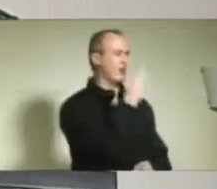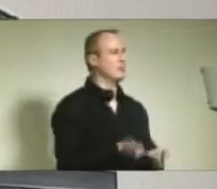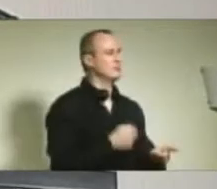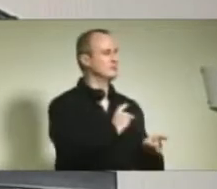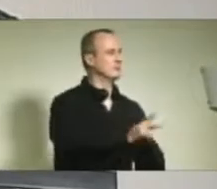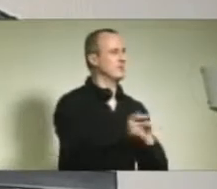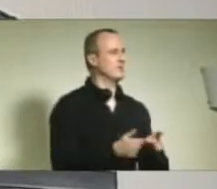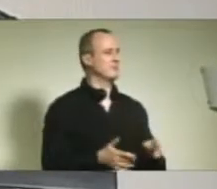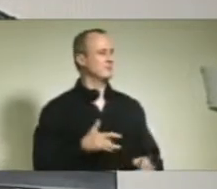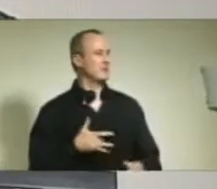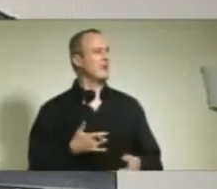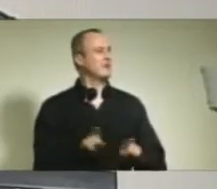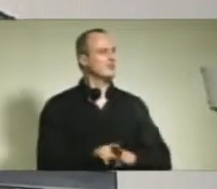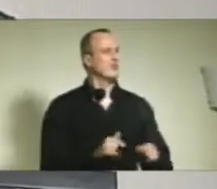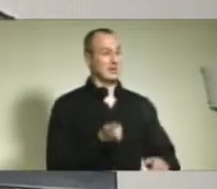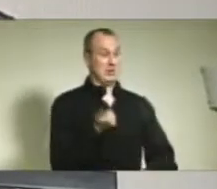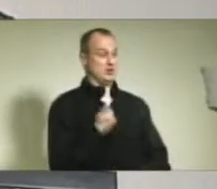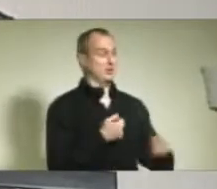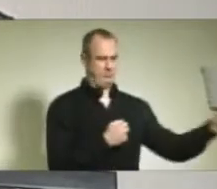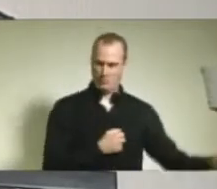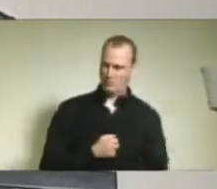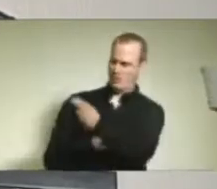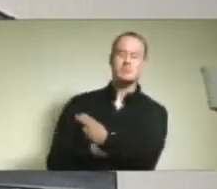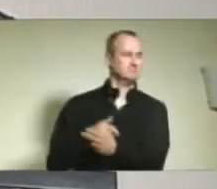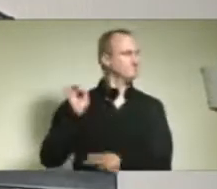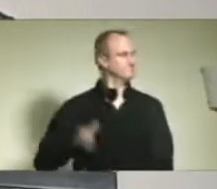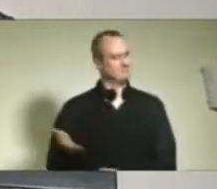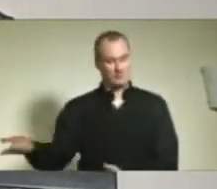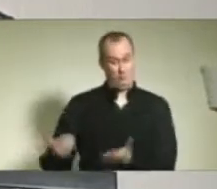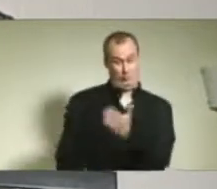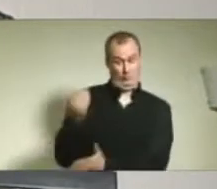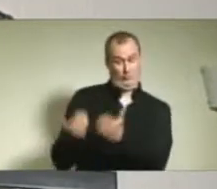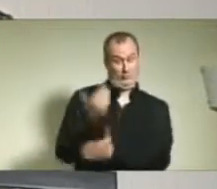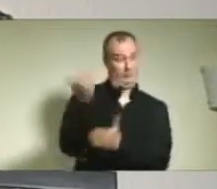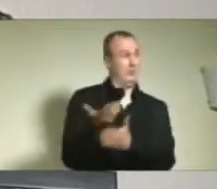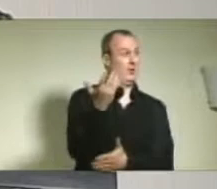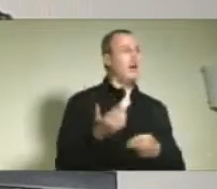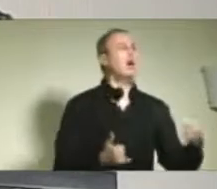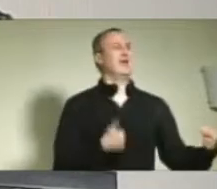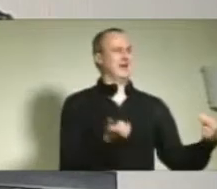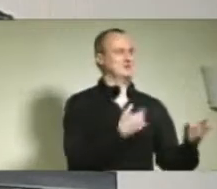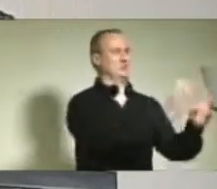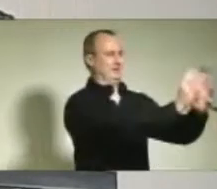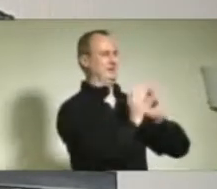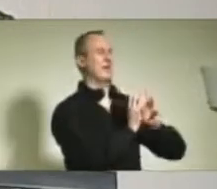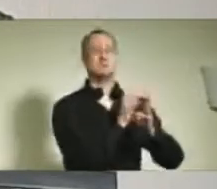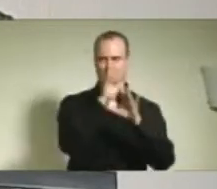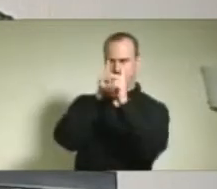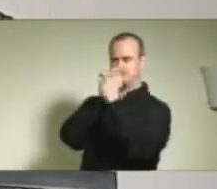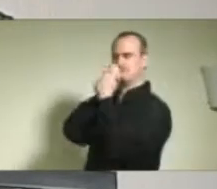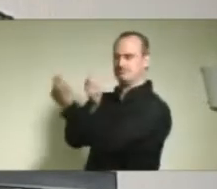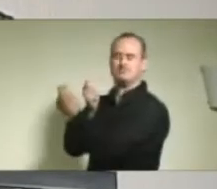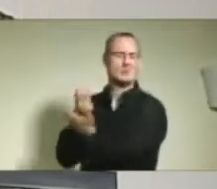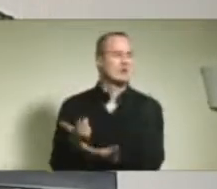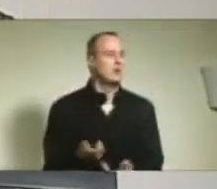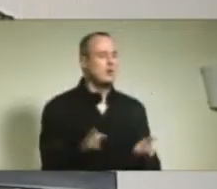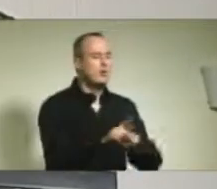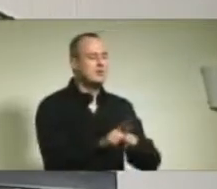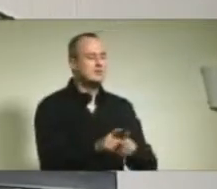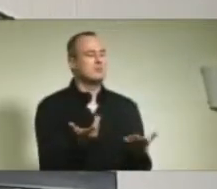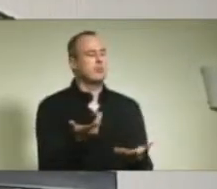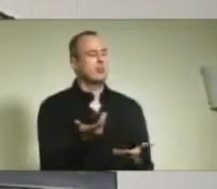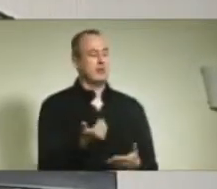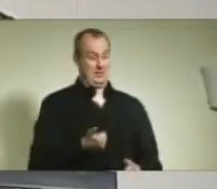postale. Et on a aussi mis en place, pour recruter des jeunes qui sortent de l'école, l'alternance.